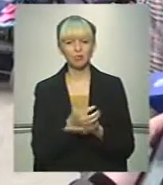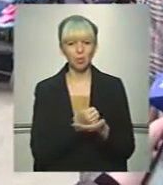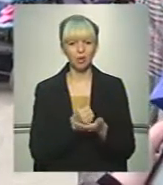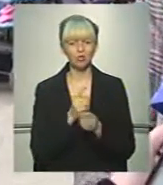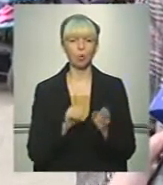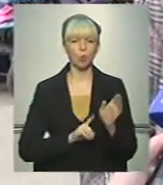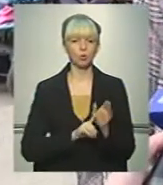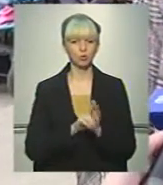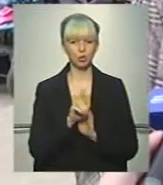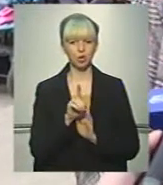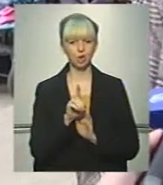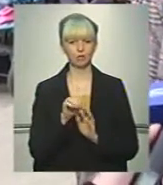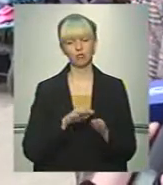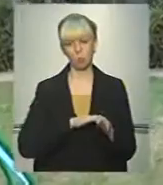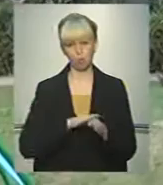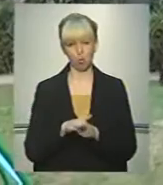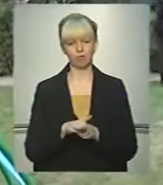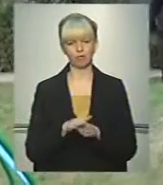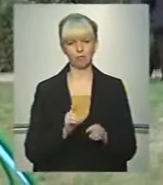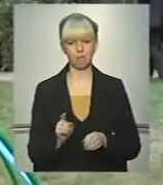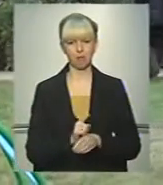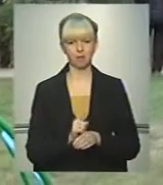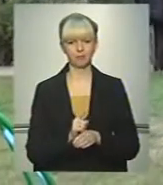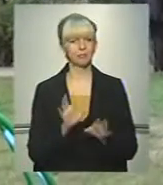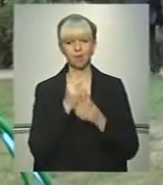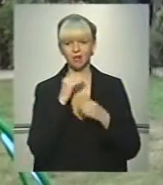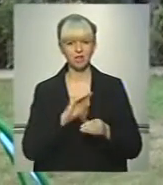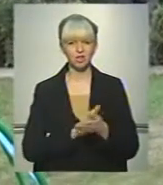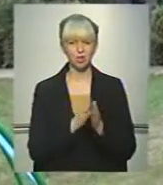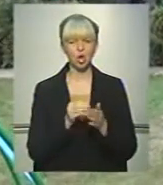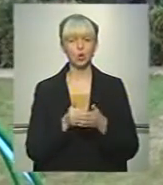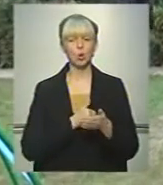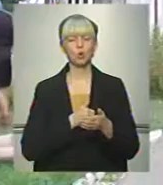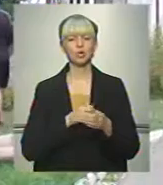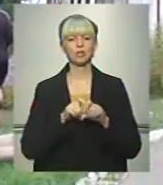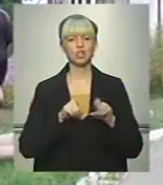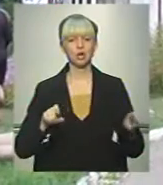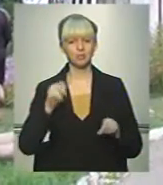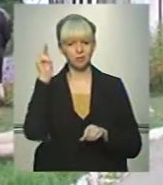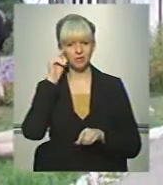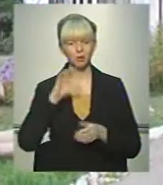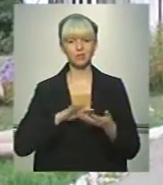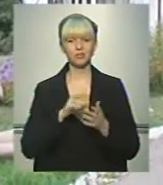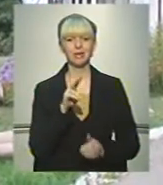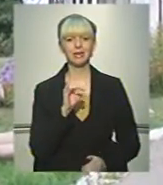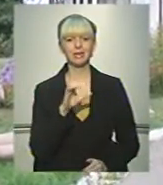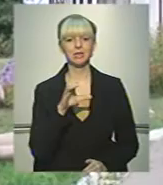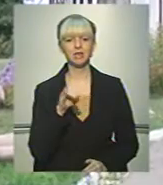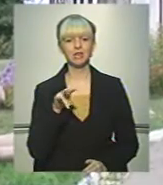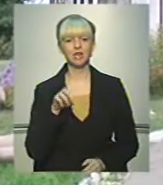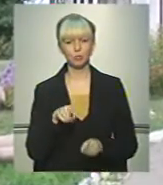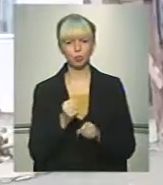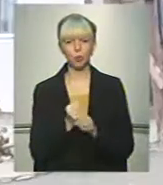щоб розпочати у повній мірі. Не краща ситуація і в дошкільному навчальному закладі, що у селі Киселів. Тут